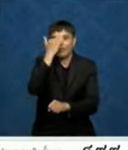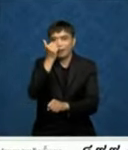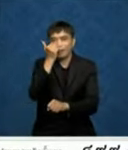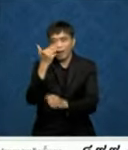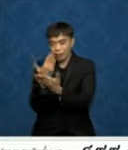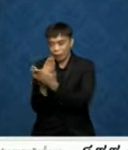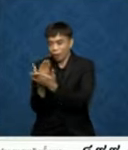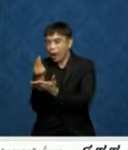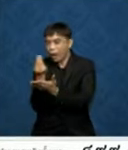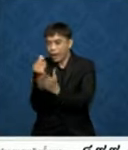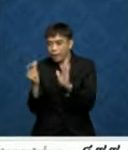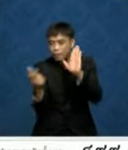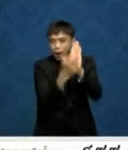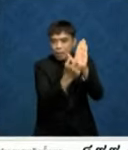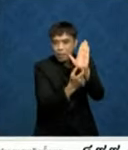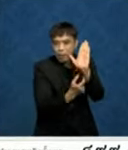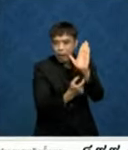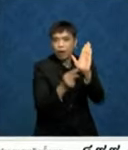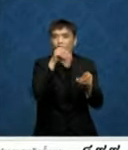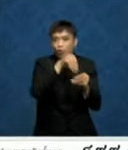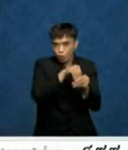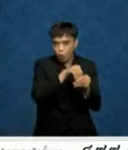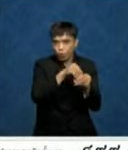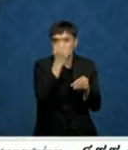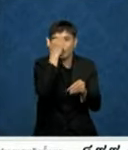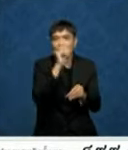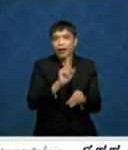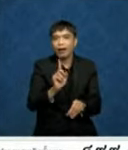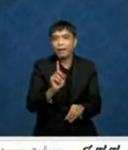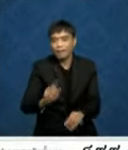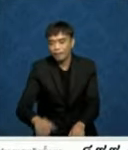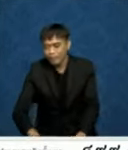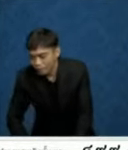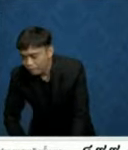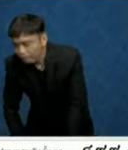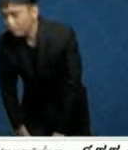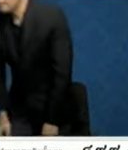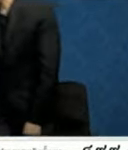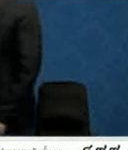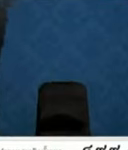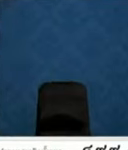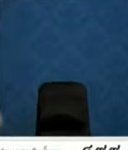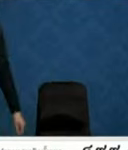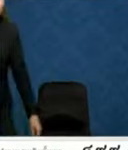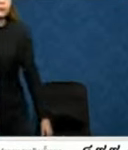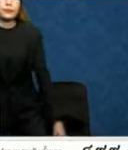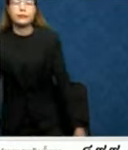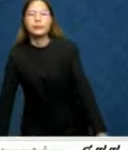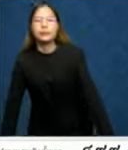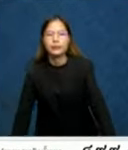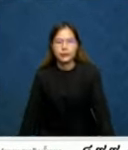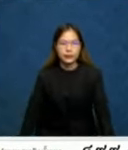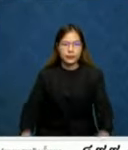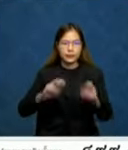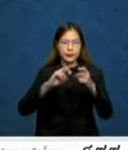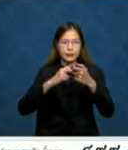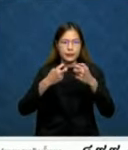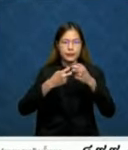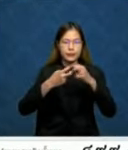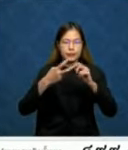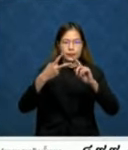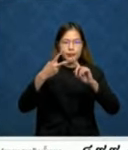ตัวเลขนี้มาโฆษณาอยู่ปัญหาที่2นะครับซึ่งมีเอกสารเป็นหลักฐานชัดเจนก็คือการขัดกันระหว่างสิ่งที่กระ